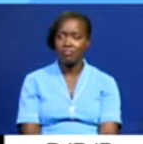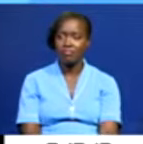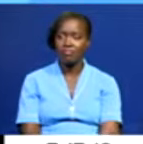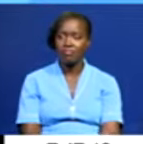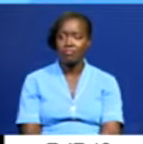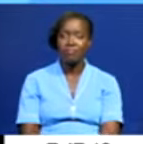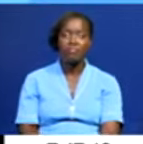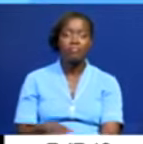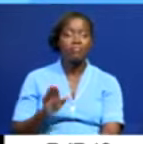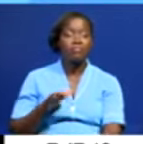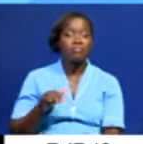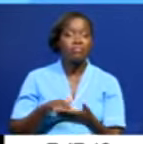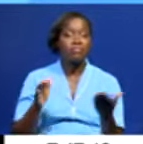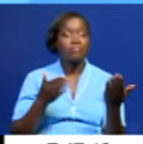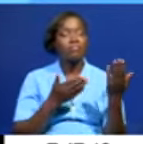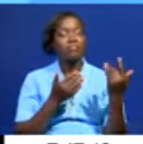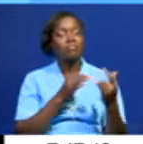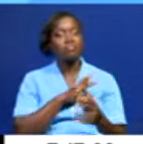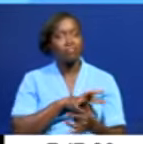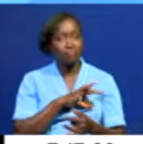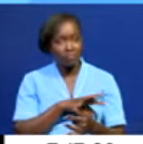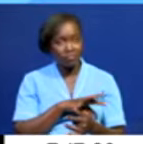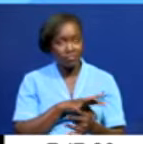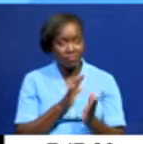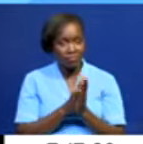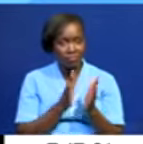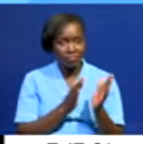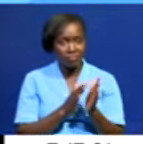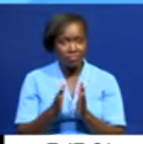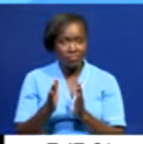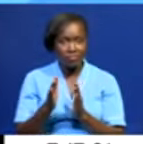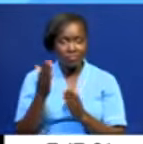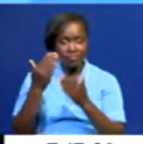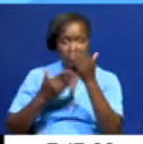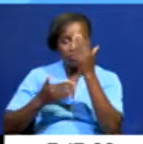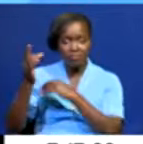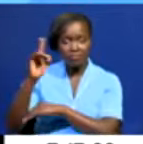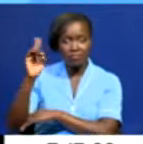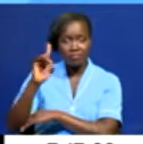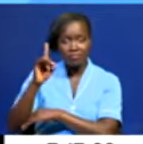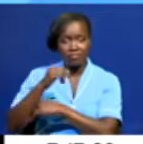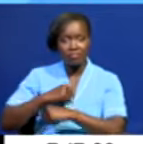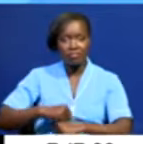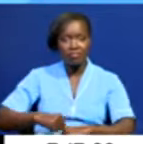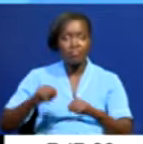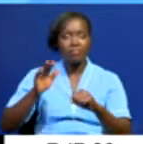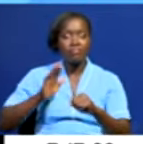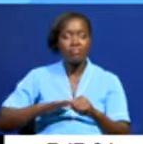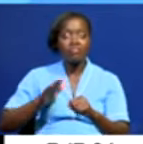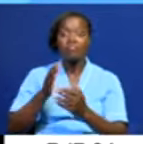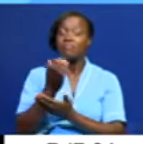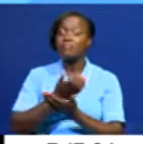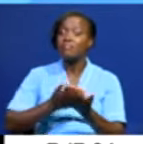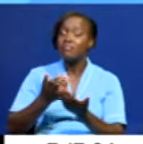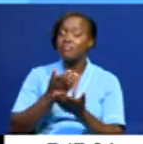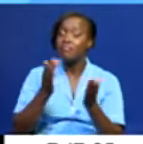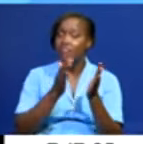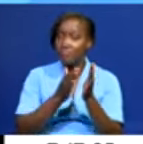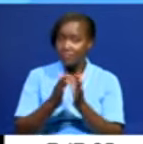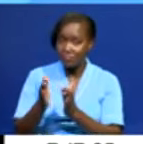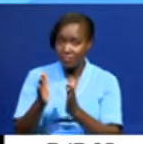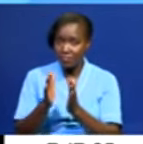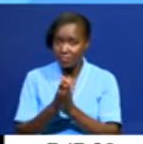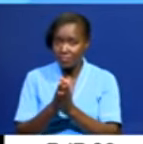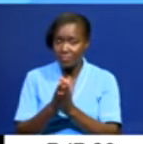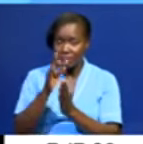Na wanawake zaidi wanatarajia kufaidika na mpango wa chuo kikuu cha Nairobi cha kuwawezesha wanawake kiuchumi. Mpango huo